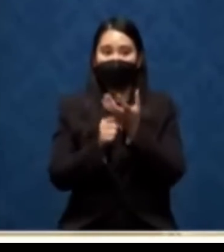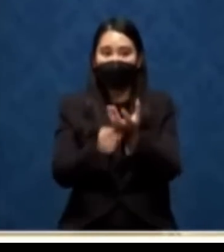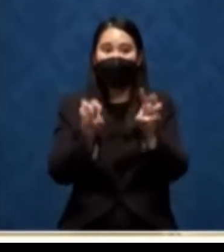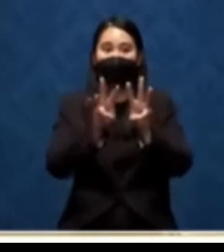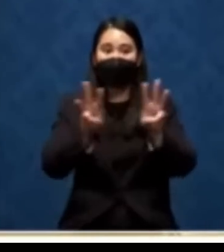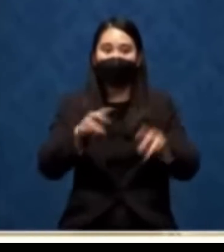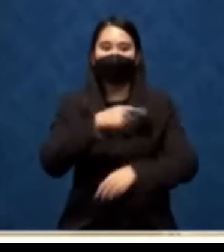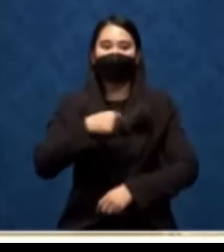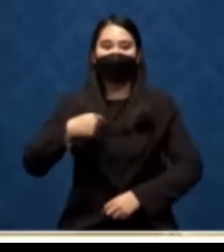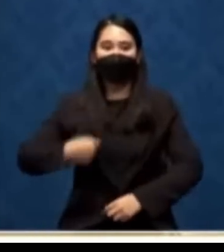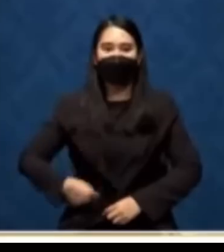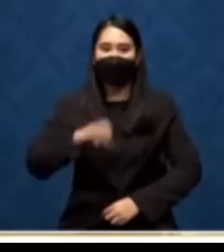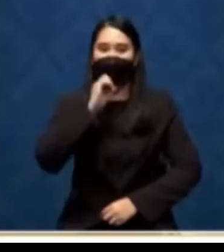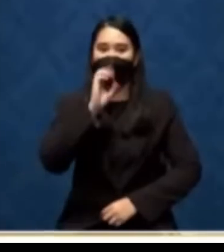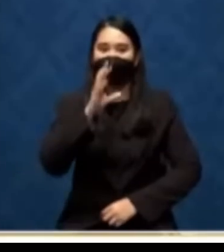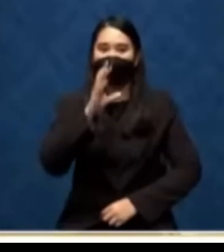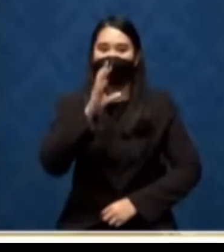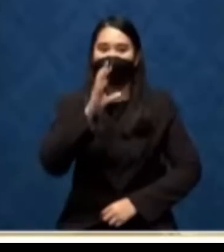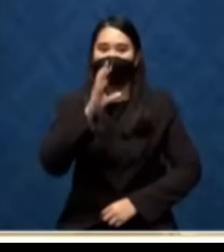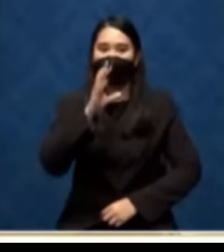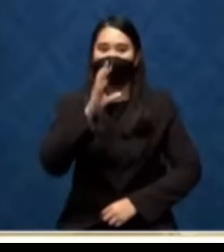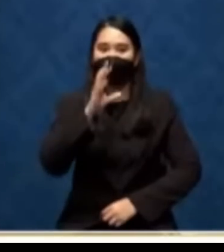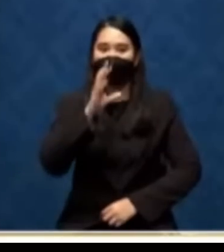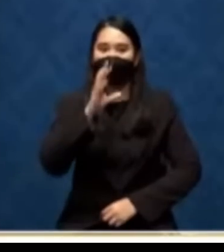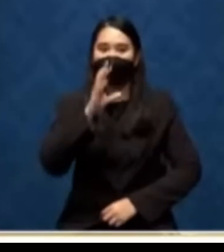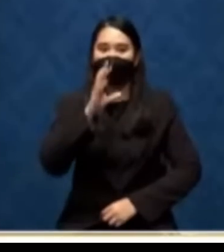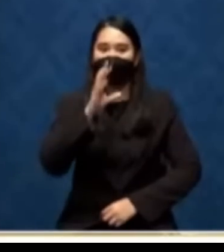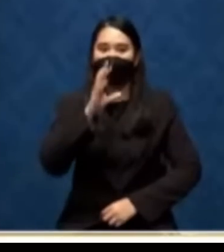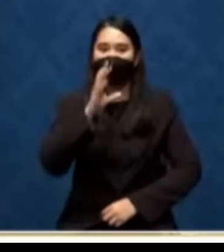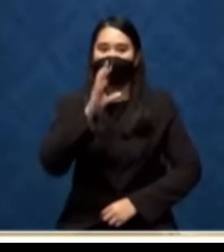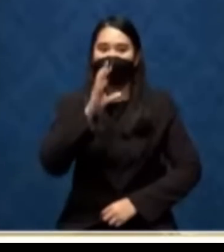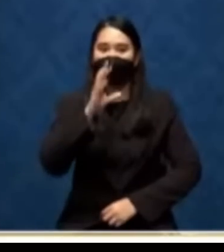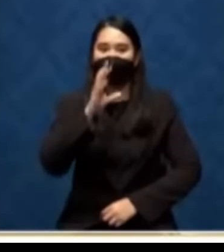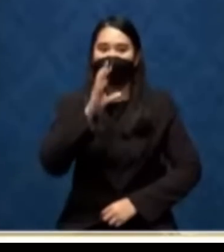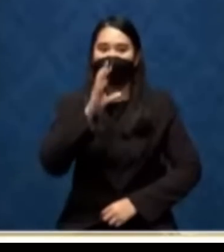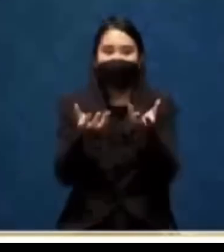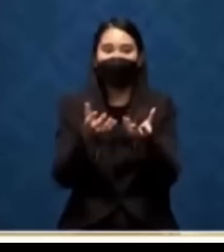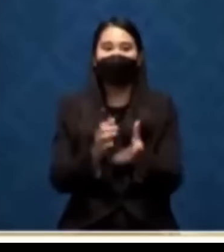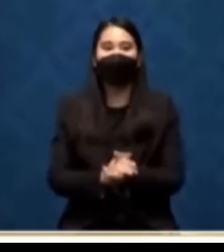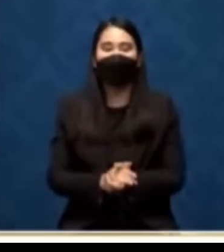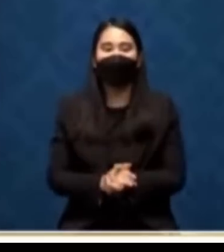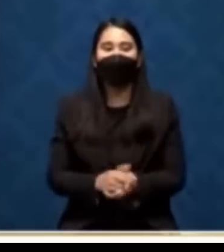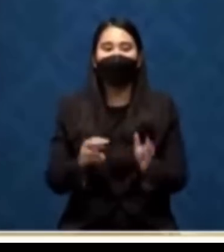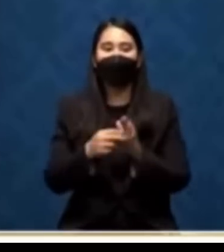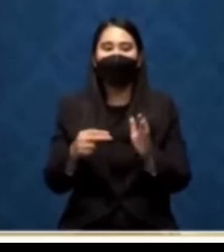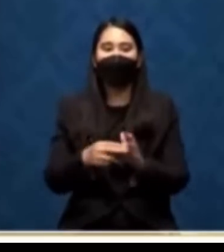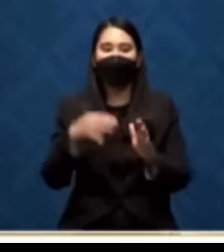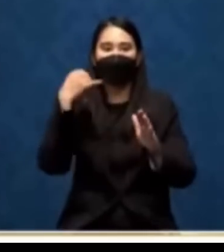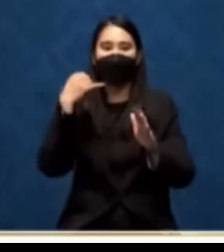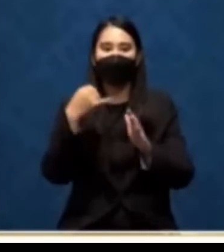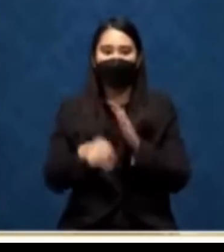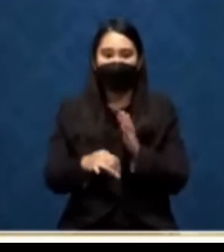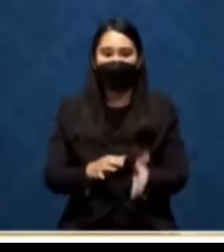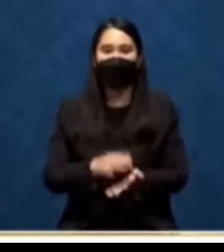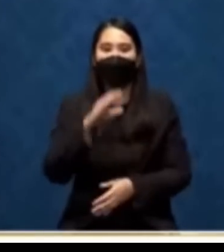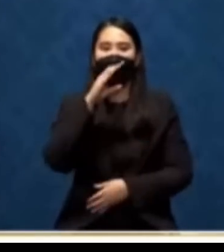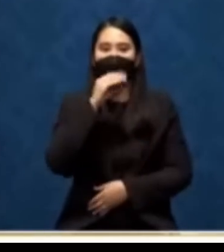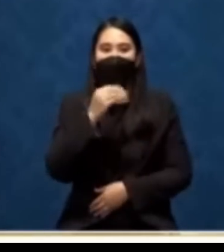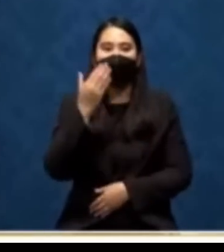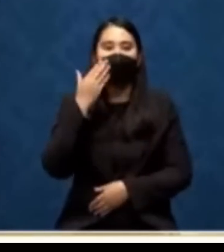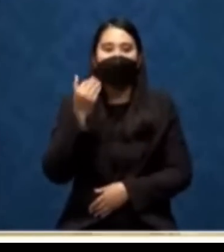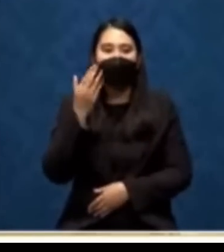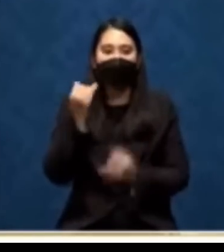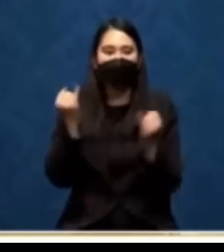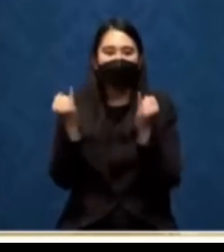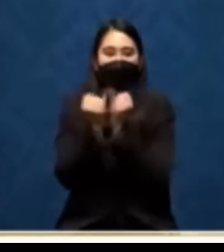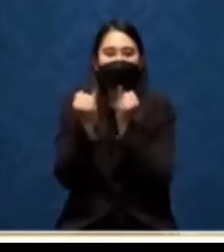จีนกลับไปบอกว่าตัวเองถวายของขวัญเนื่องในวันโอกาสพระราชสมภพบิดเบือนตัวเองให้มีความสนมส